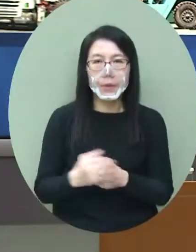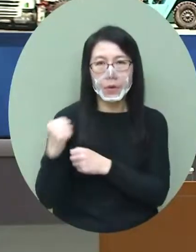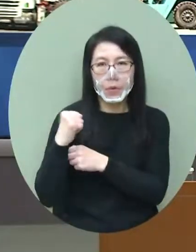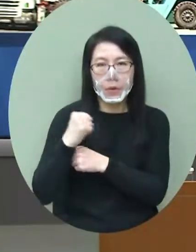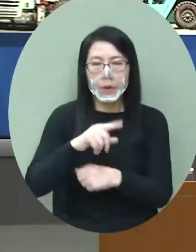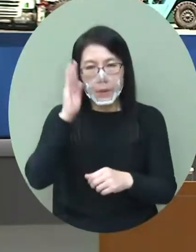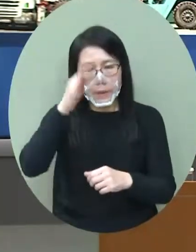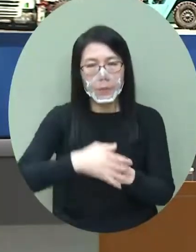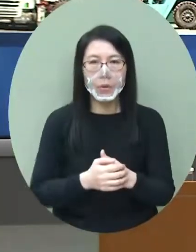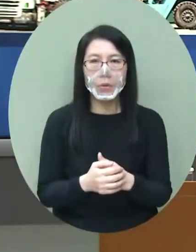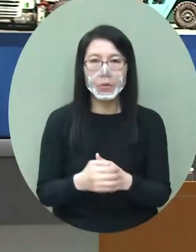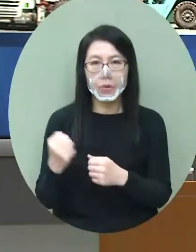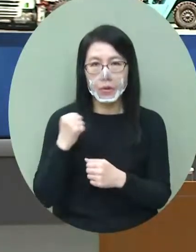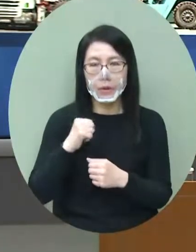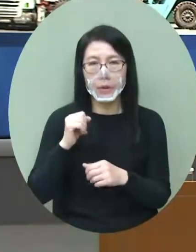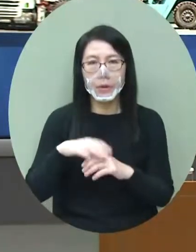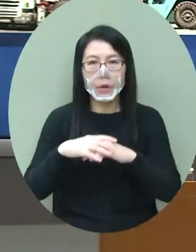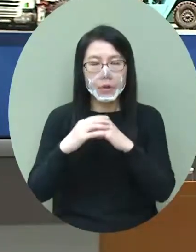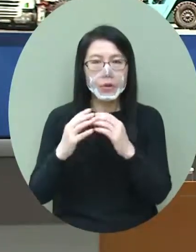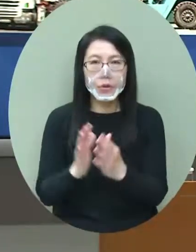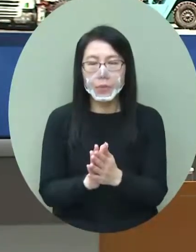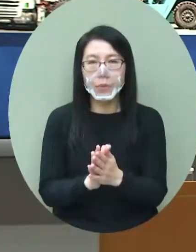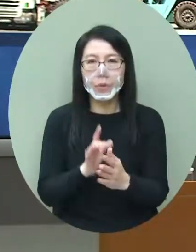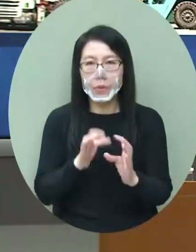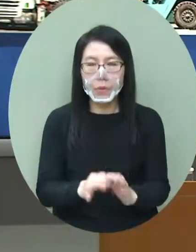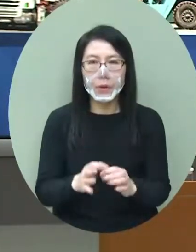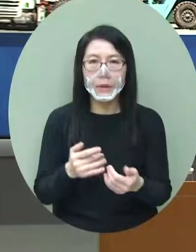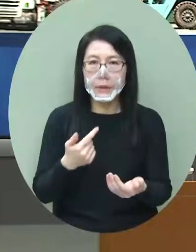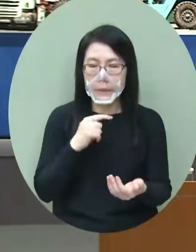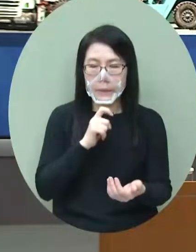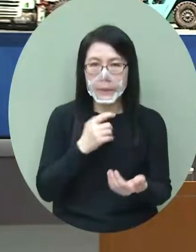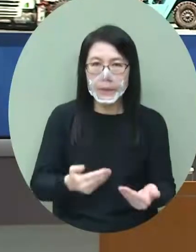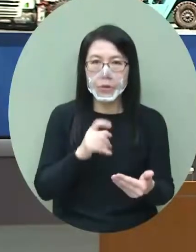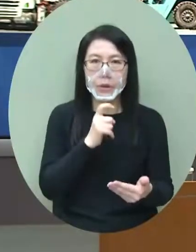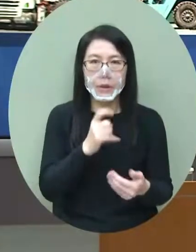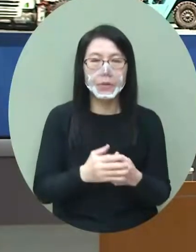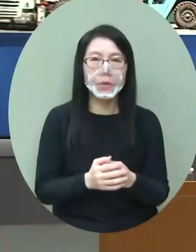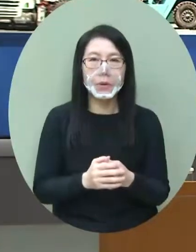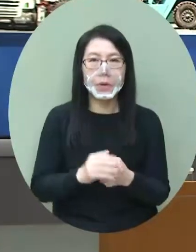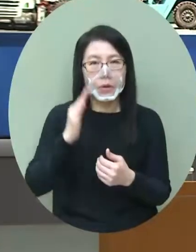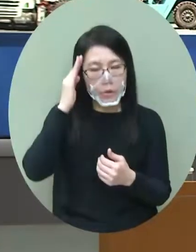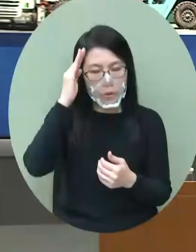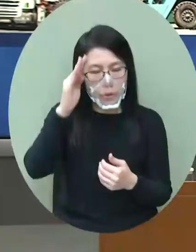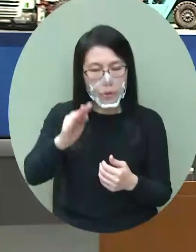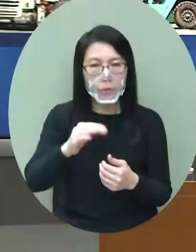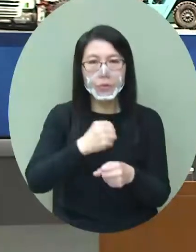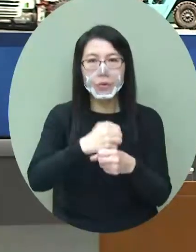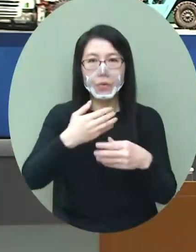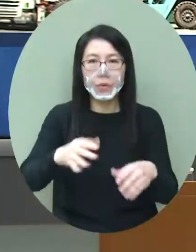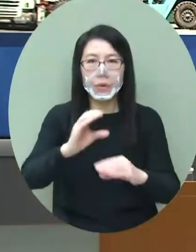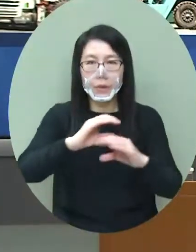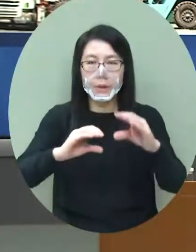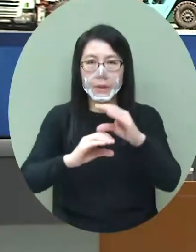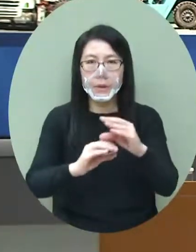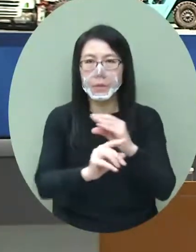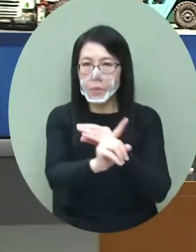然是非常的努力，希望可以尽量把所有已经存在或者是马上会完